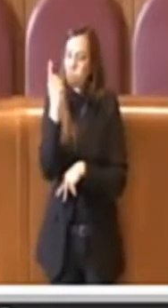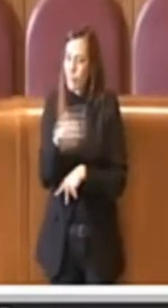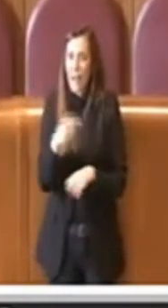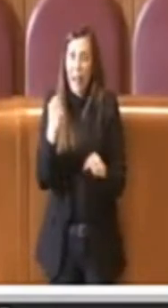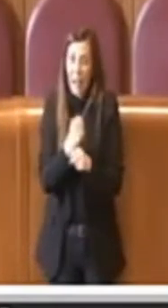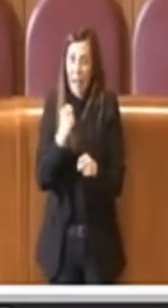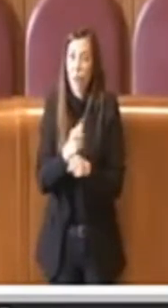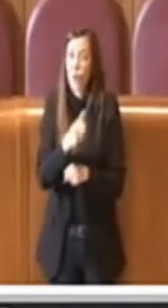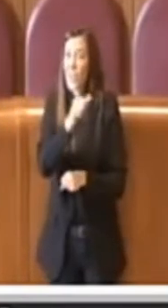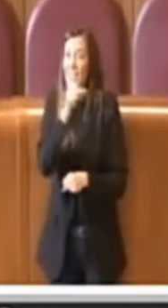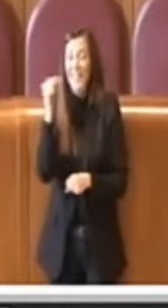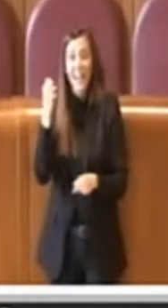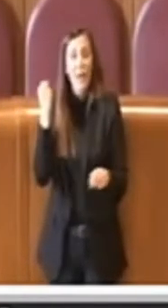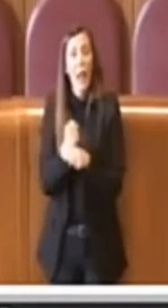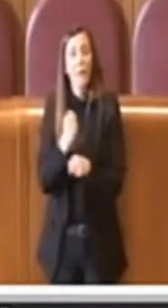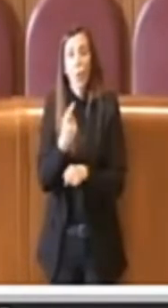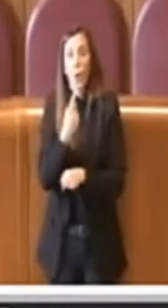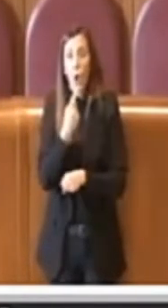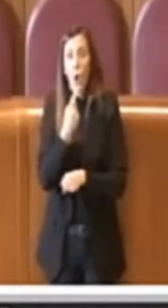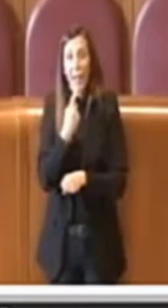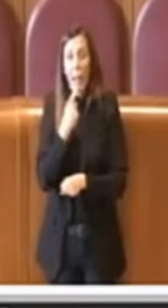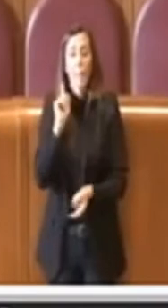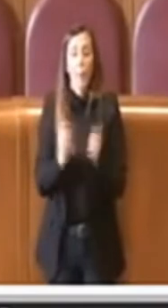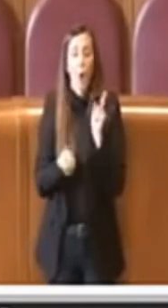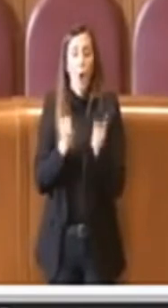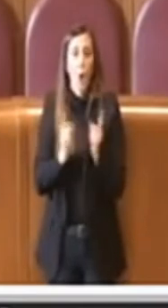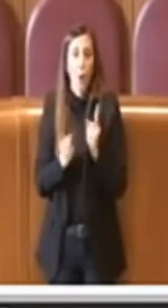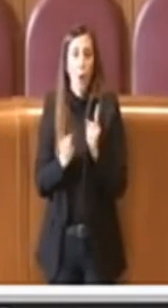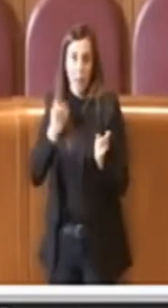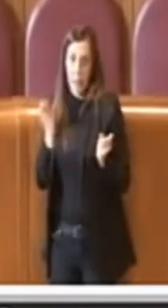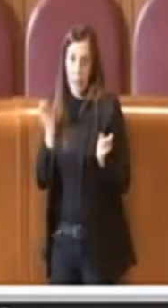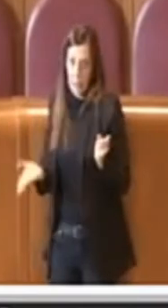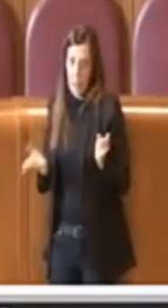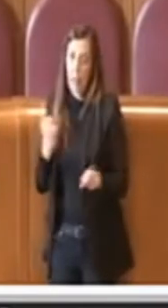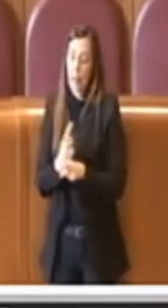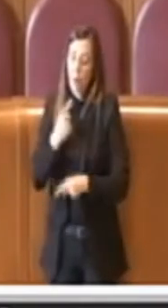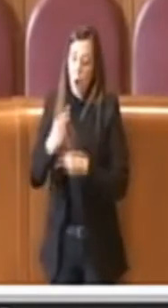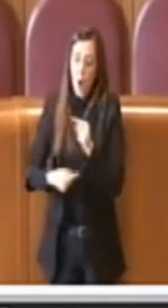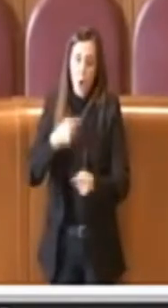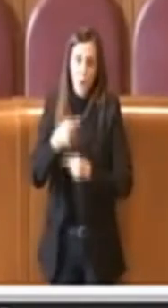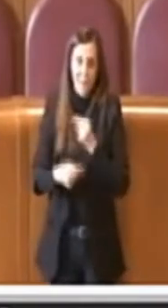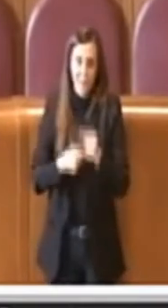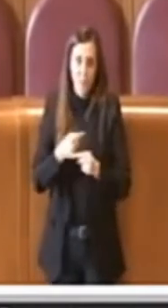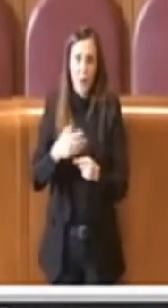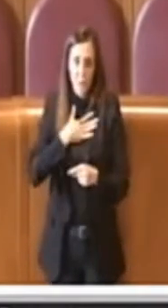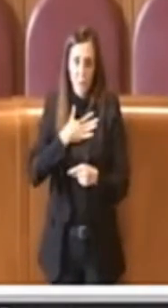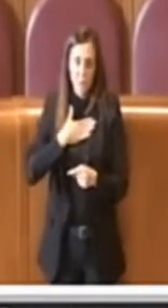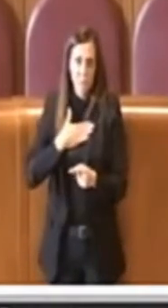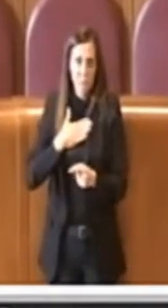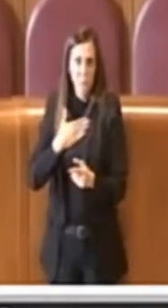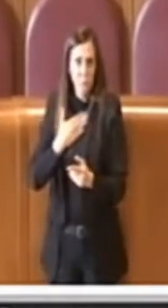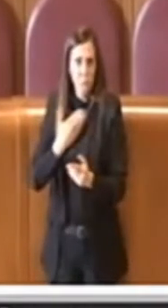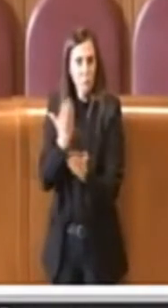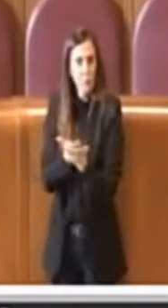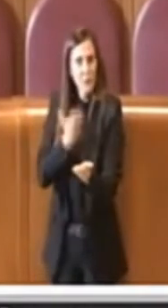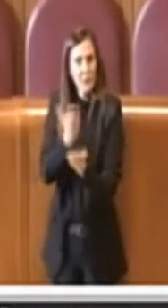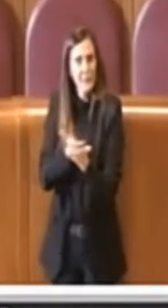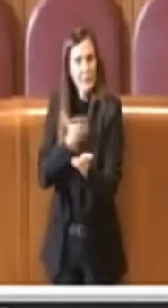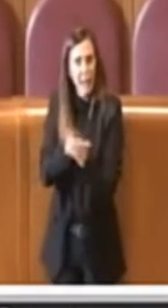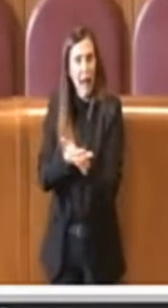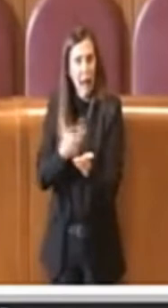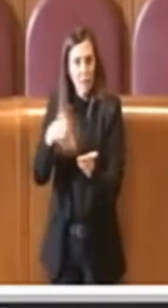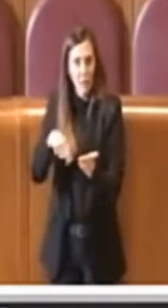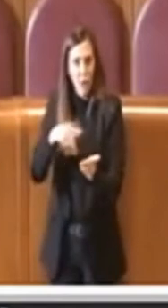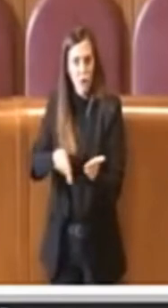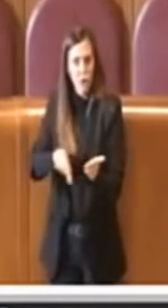parte politica che ti dà di impulso. Per questo io anche ho presentato diversi atti di indirizzo, ho trattato in commissione, il tema del